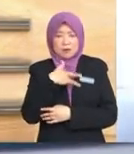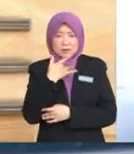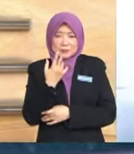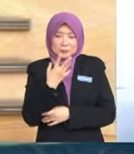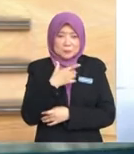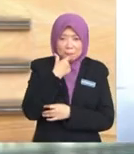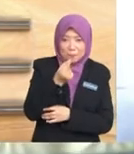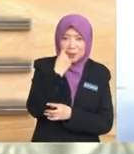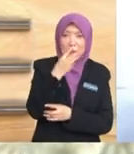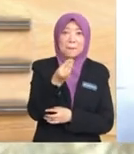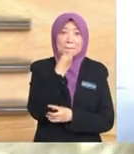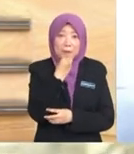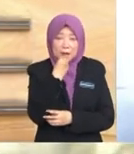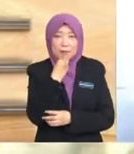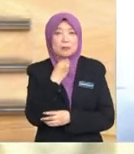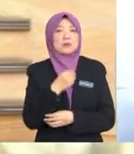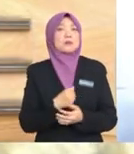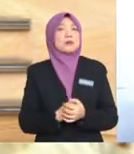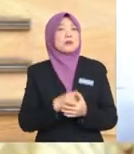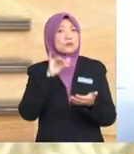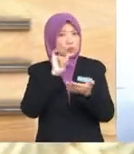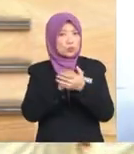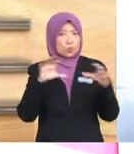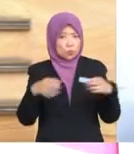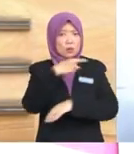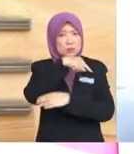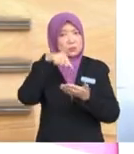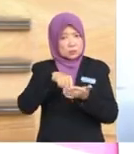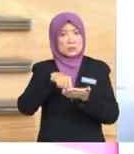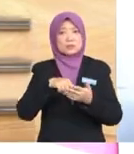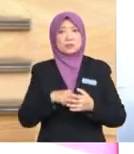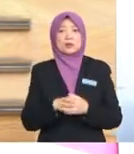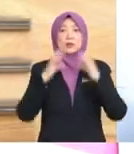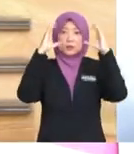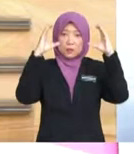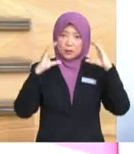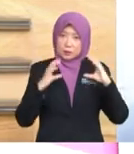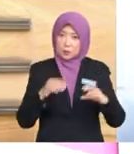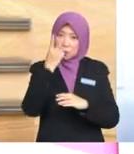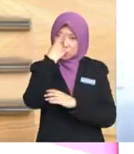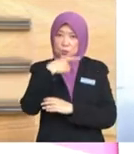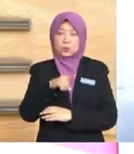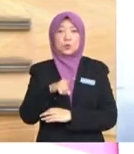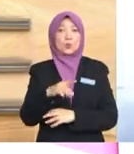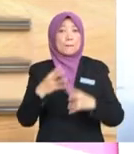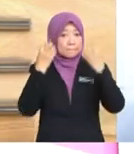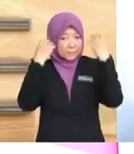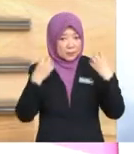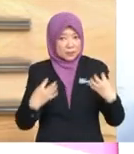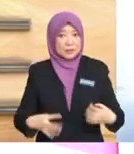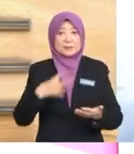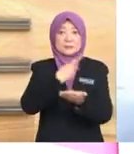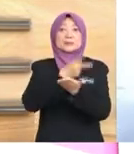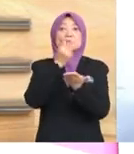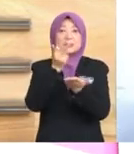makan. Itulah yang kita nak teroka hari ini. Cara-cara nak menghias kek. Menarik, cikgu.